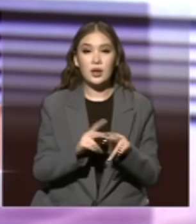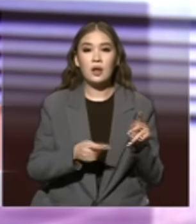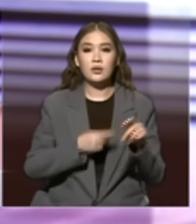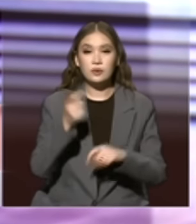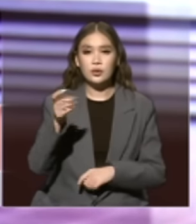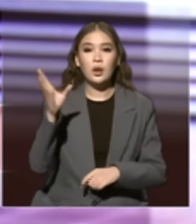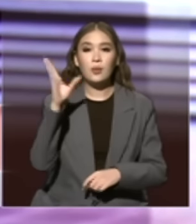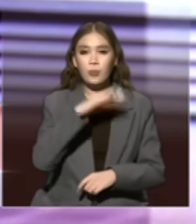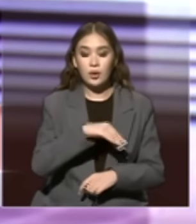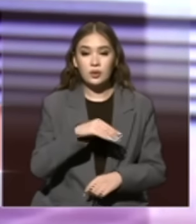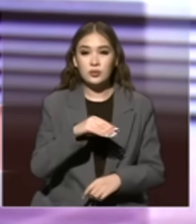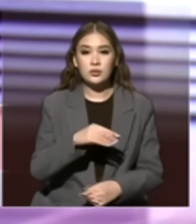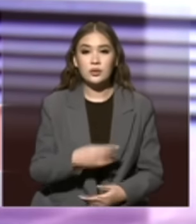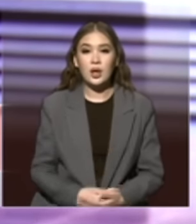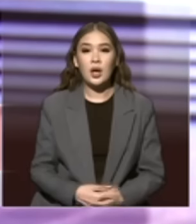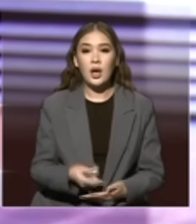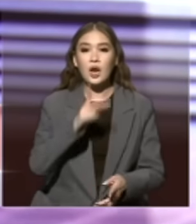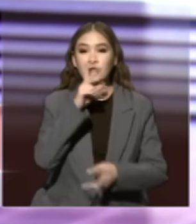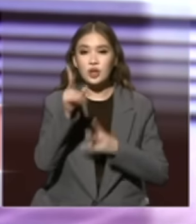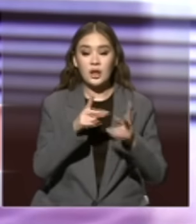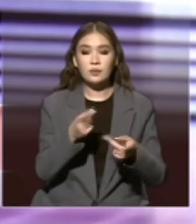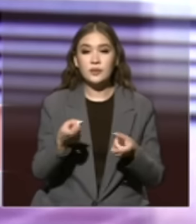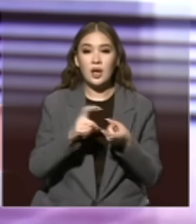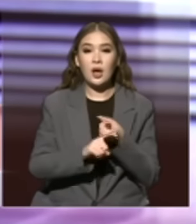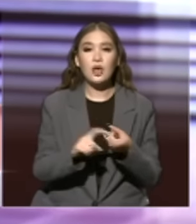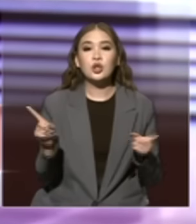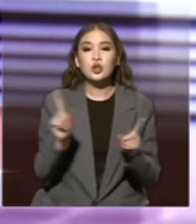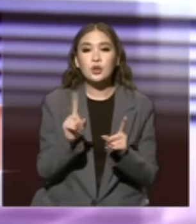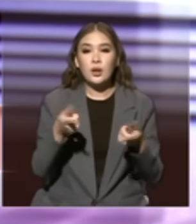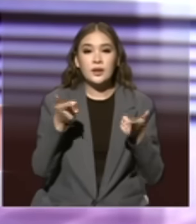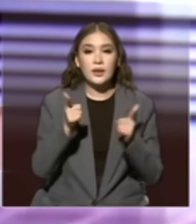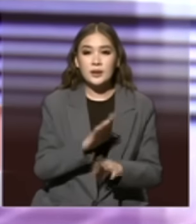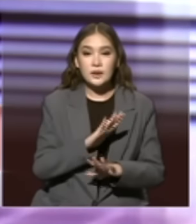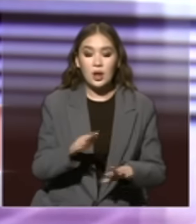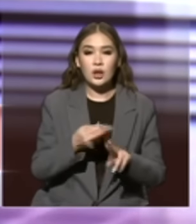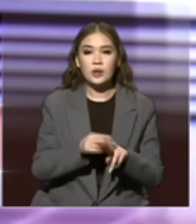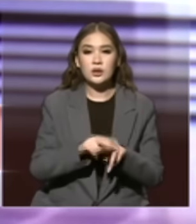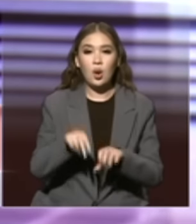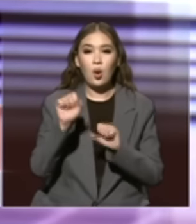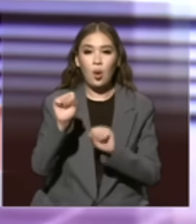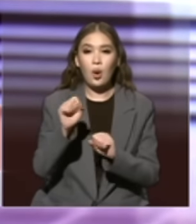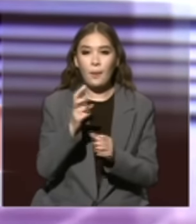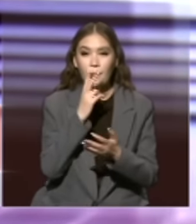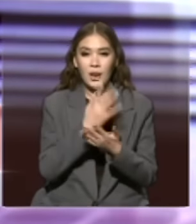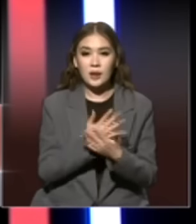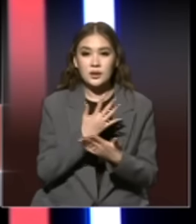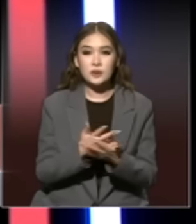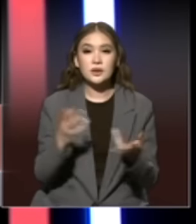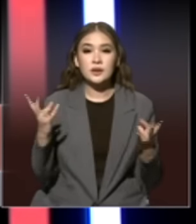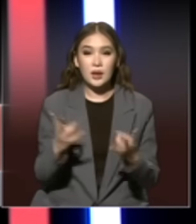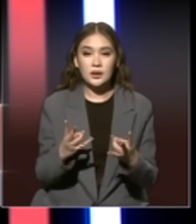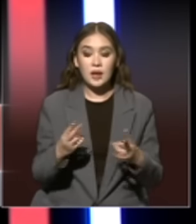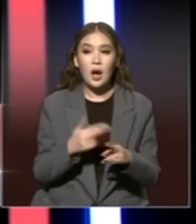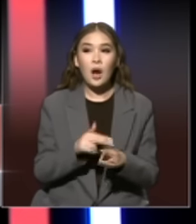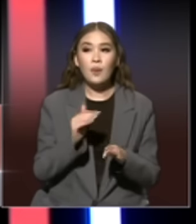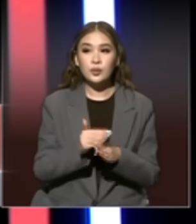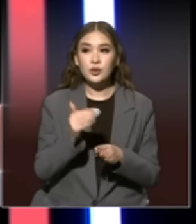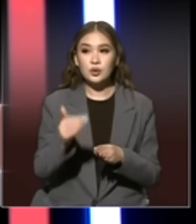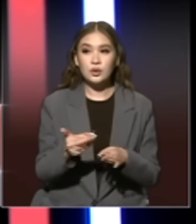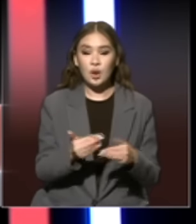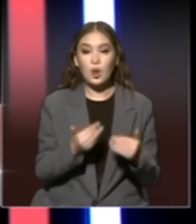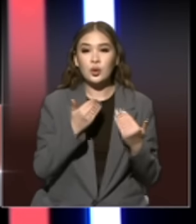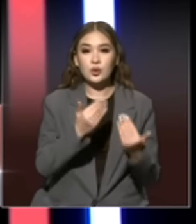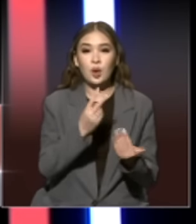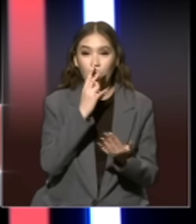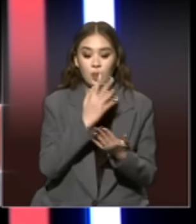келтіреді. Сол шағымның ішінде немен келіспейтін сол қорғаушылар көрсетеді. Сосын бұл қорғаушылардың сол